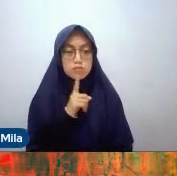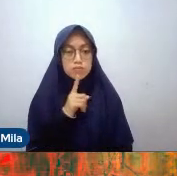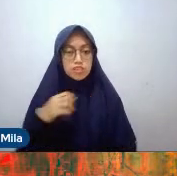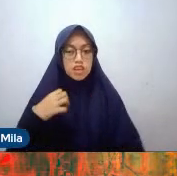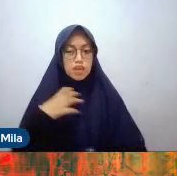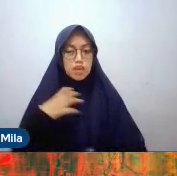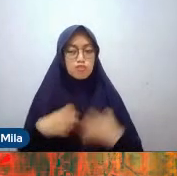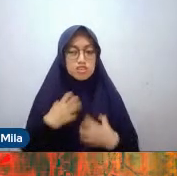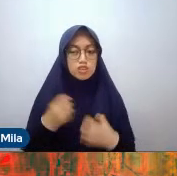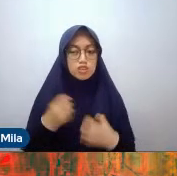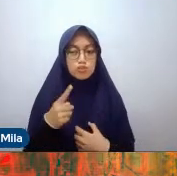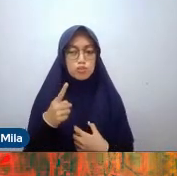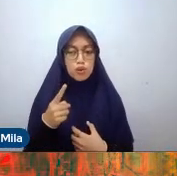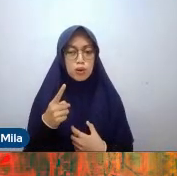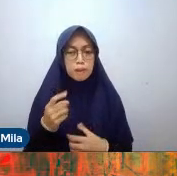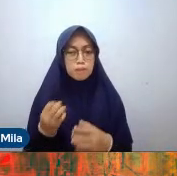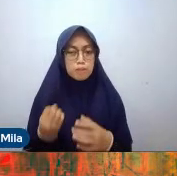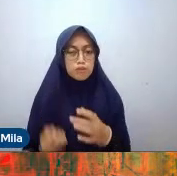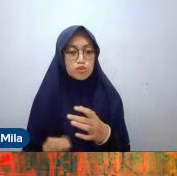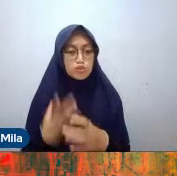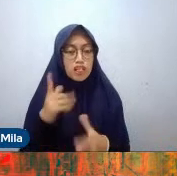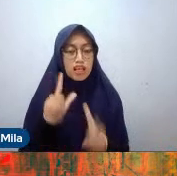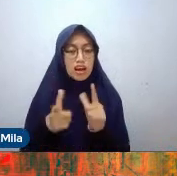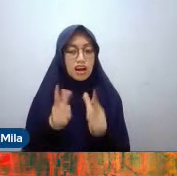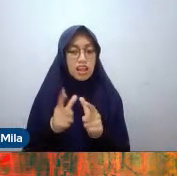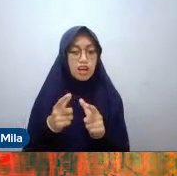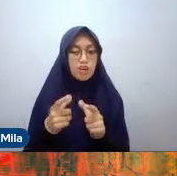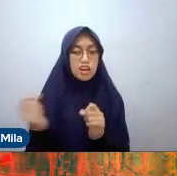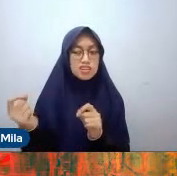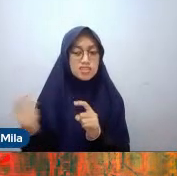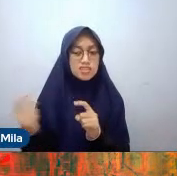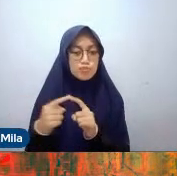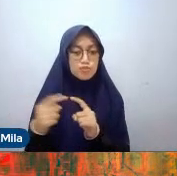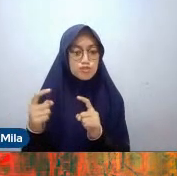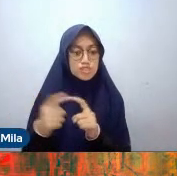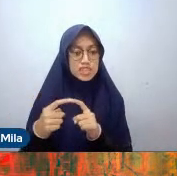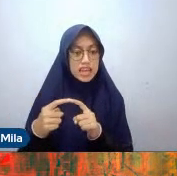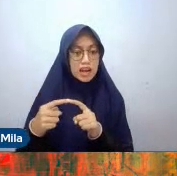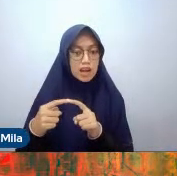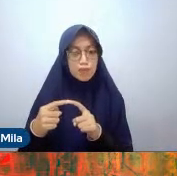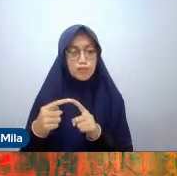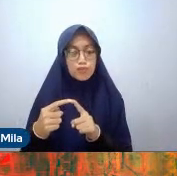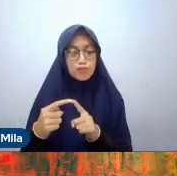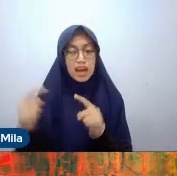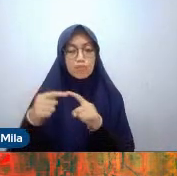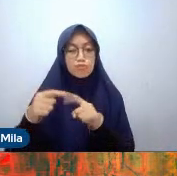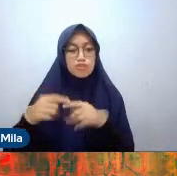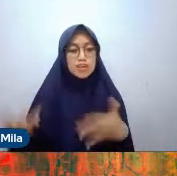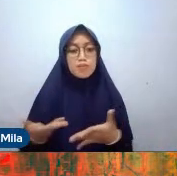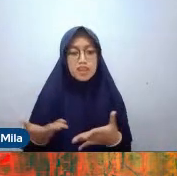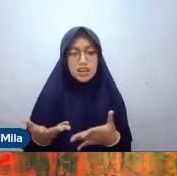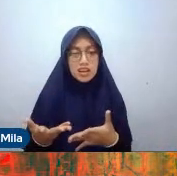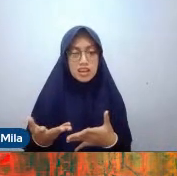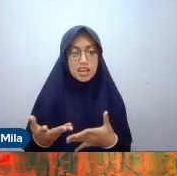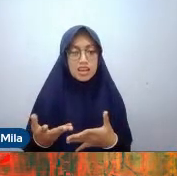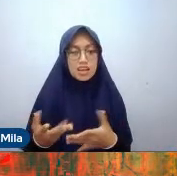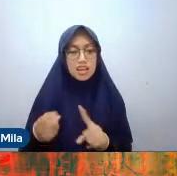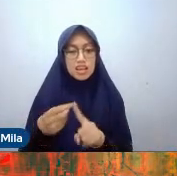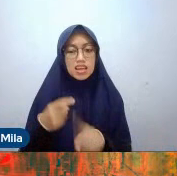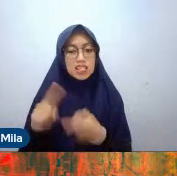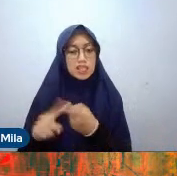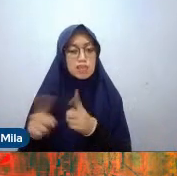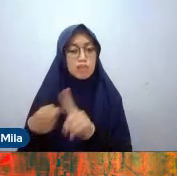stimulus tertentu. Stimulus itu ada di lingkungan. Berarti sangat ada kaitan antara emosi seorang anak itu dengan